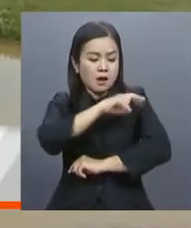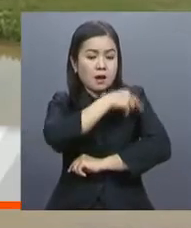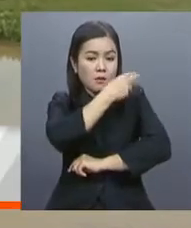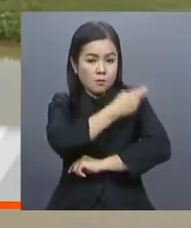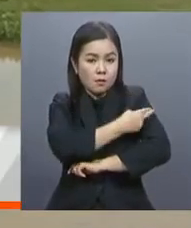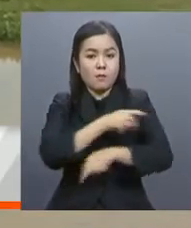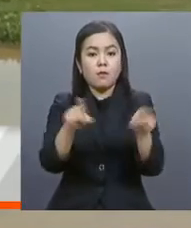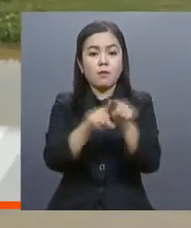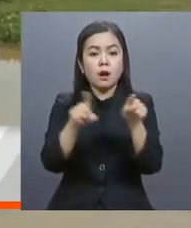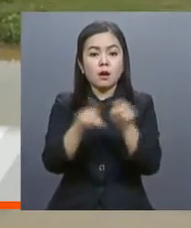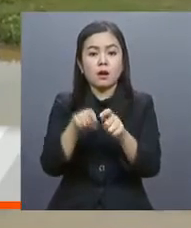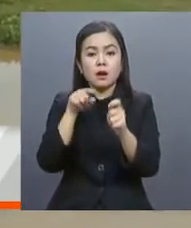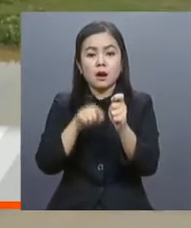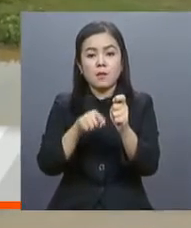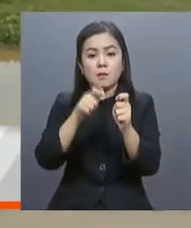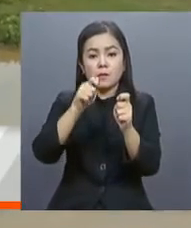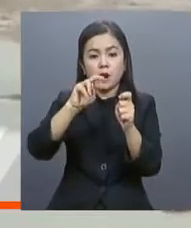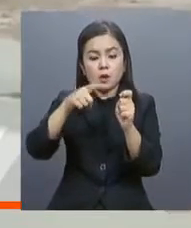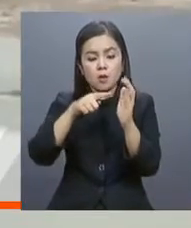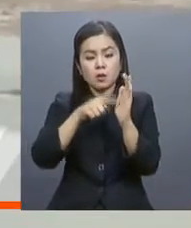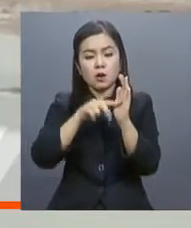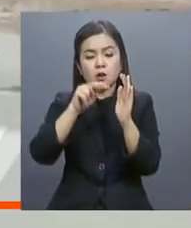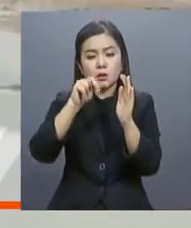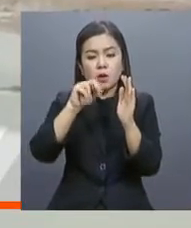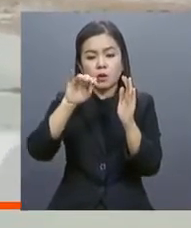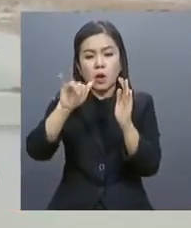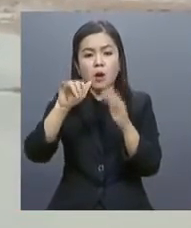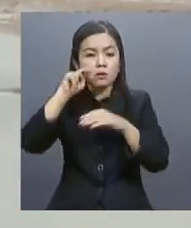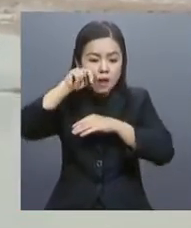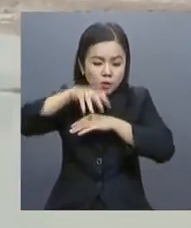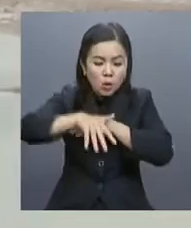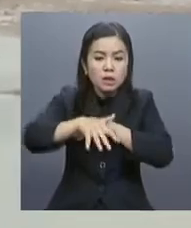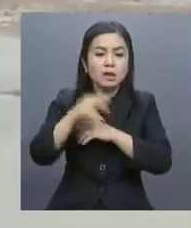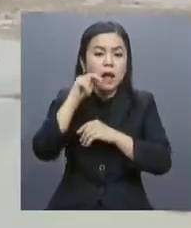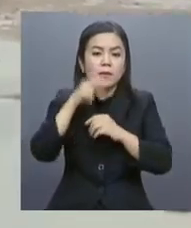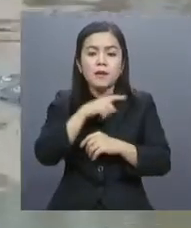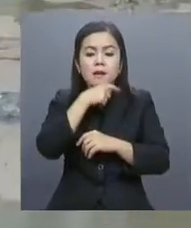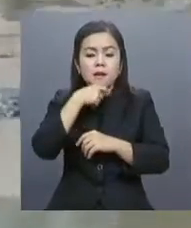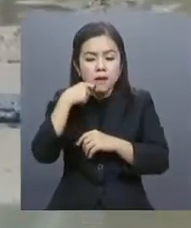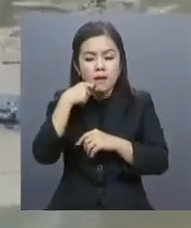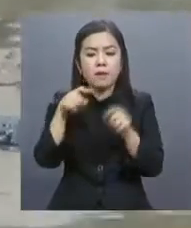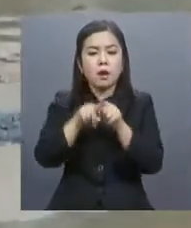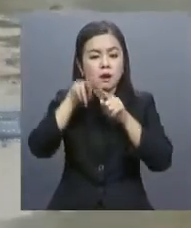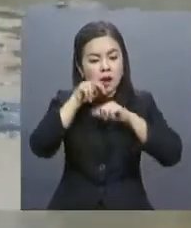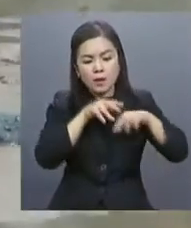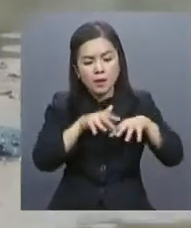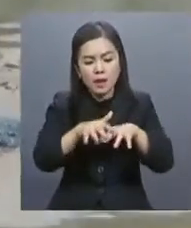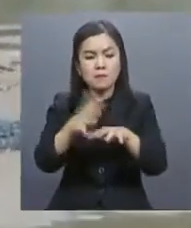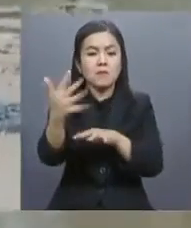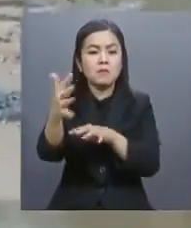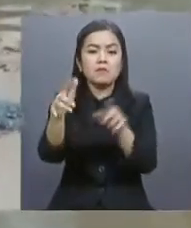าอำเภอองครักษ์จังหวัดนครนายกแห้งขอบเกิดตลอดสายนะคะซึ่งเป็นคลองหลักที่เชื่อมต่อไปยังจังหวัดปทุมธานี